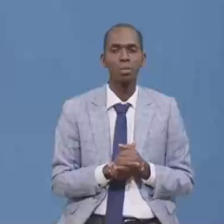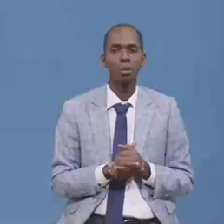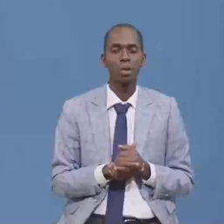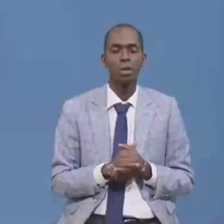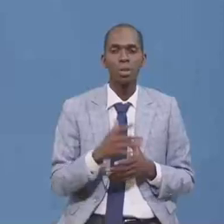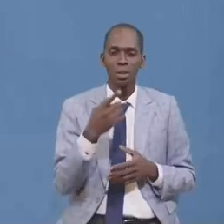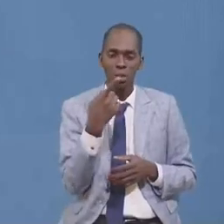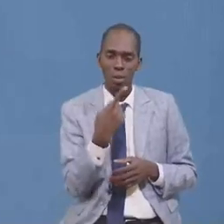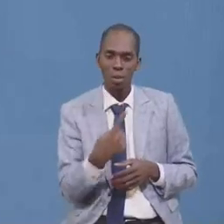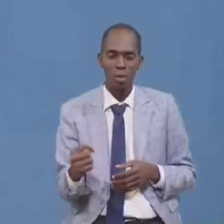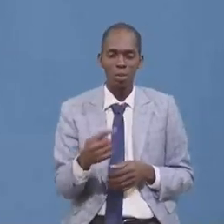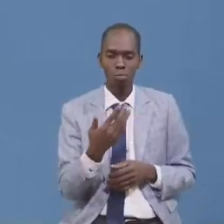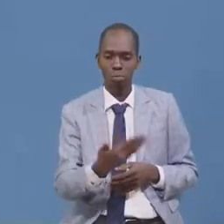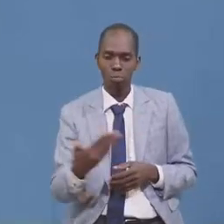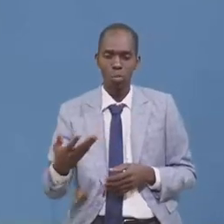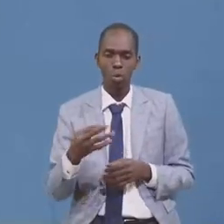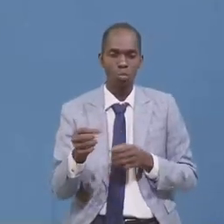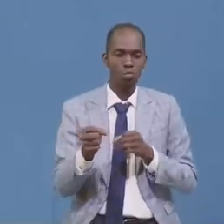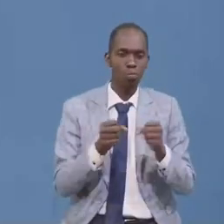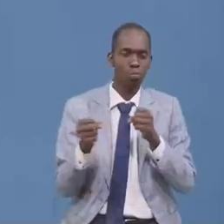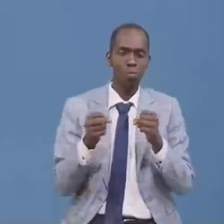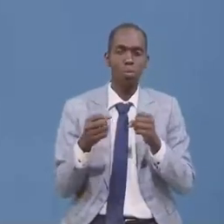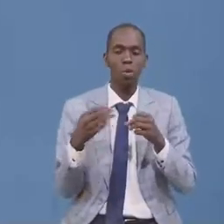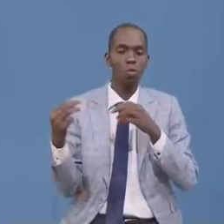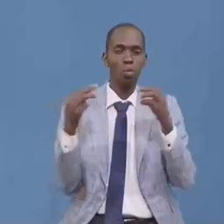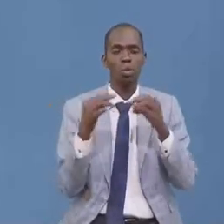Les armes qu'il nous a données.